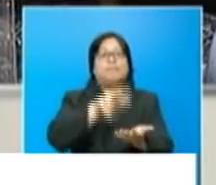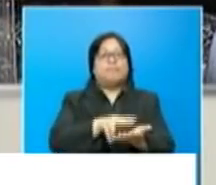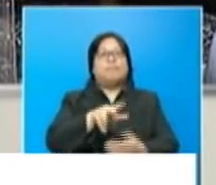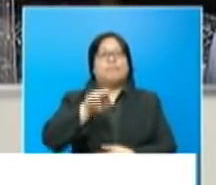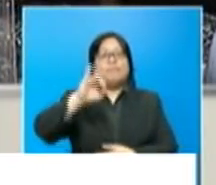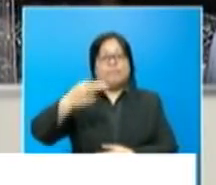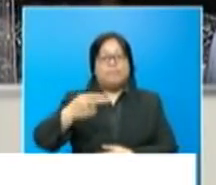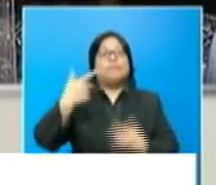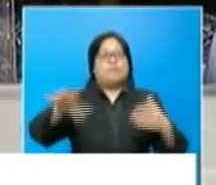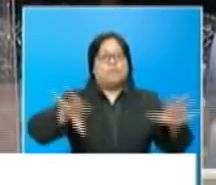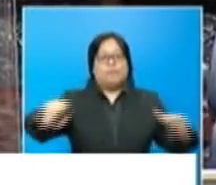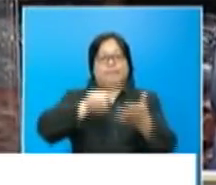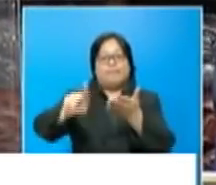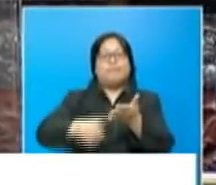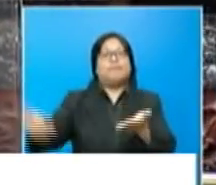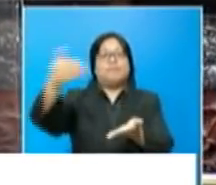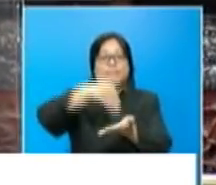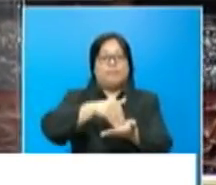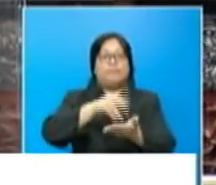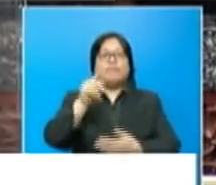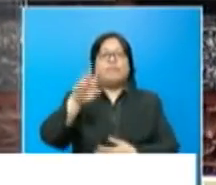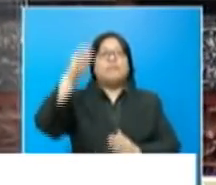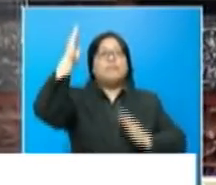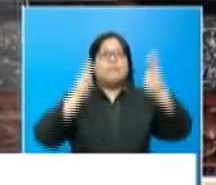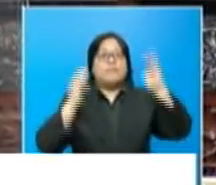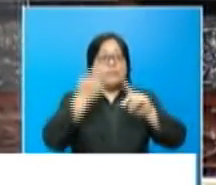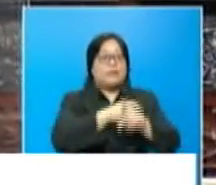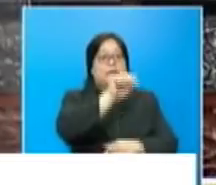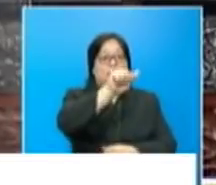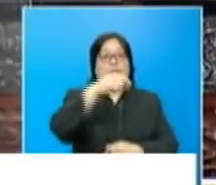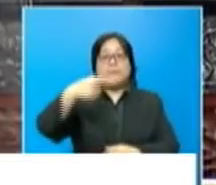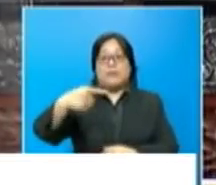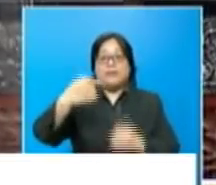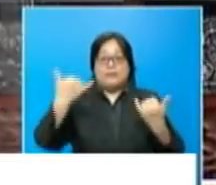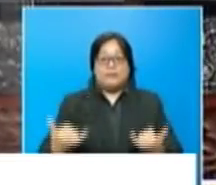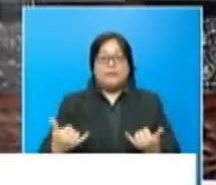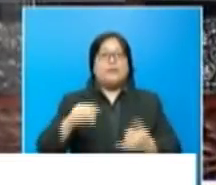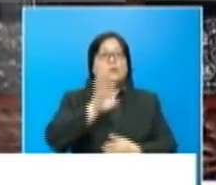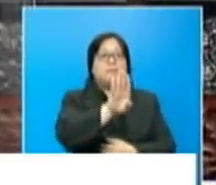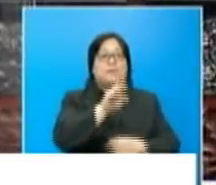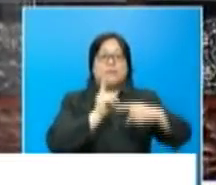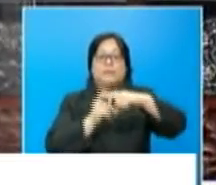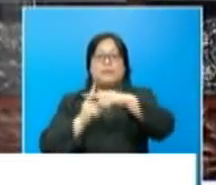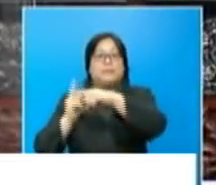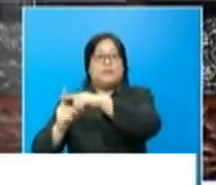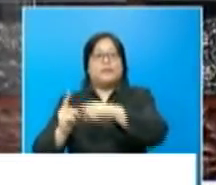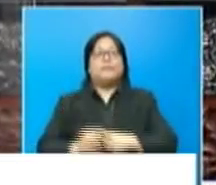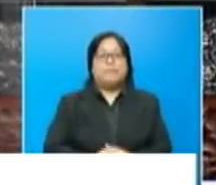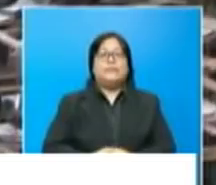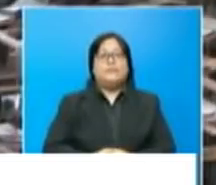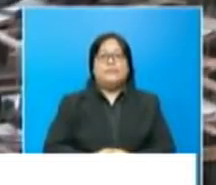kementerian yang sebelum ini semua diluluskan. Ya, memang diluluskan tetapi tanpa sokongan daripada